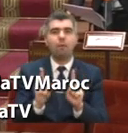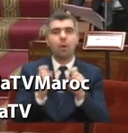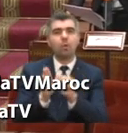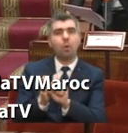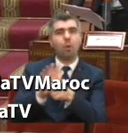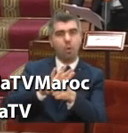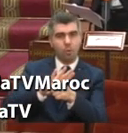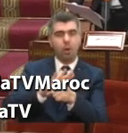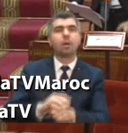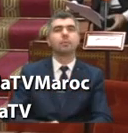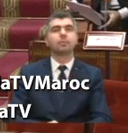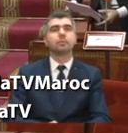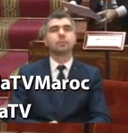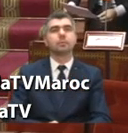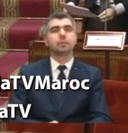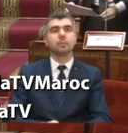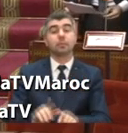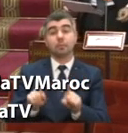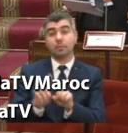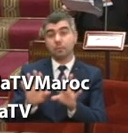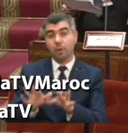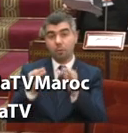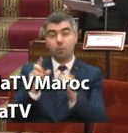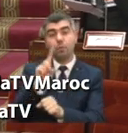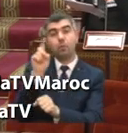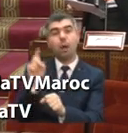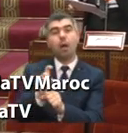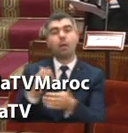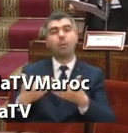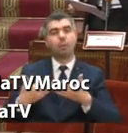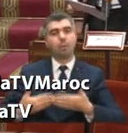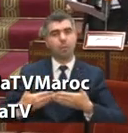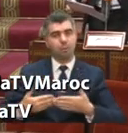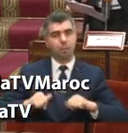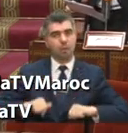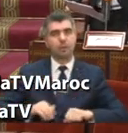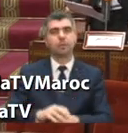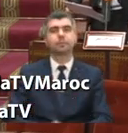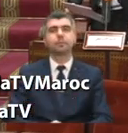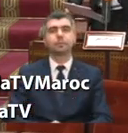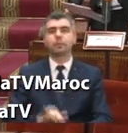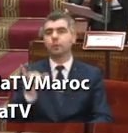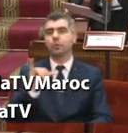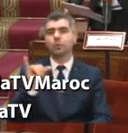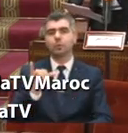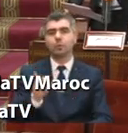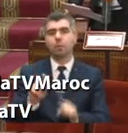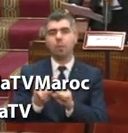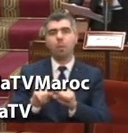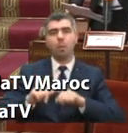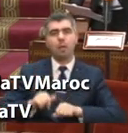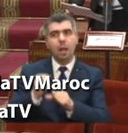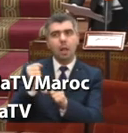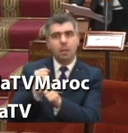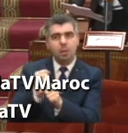الأجراء على حد سواء. انطلاقا مما تقدم، نسائلكم السيد الوزير المحترم عن الوضعية الحالية لقطاع الشغل